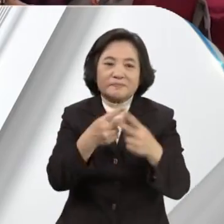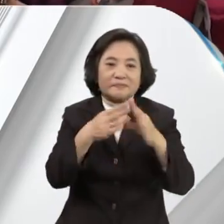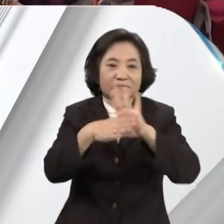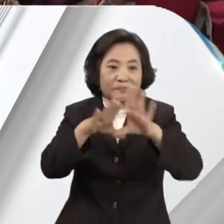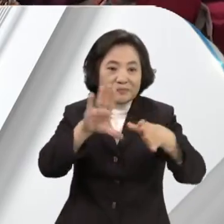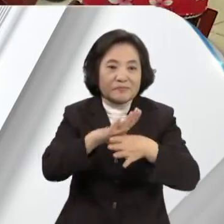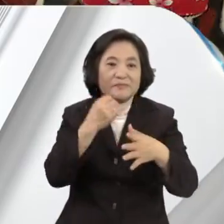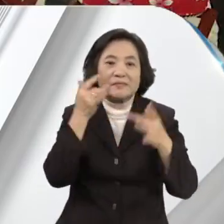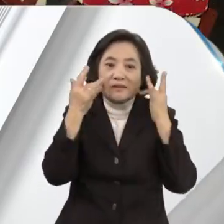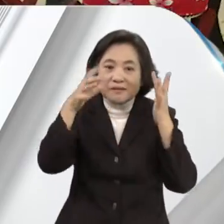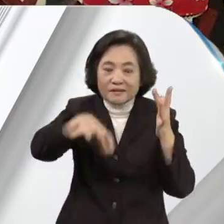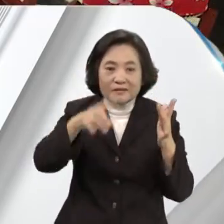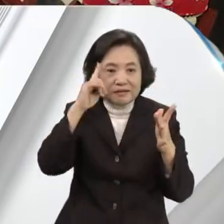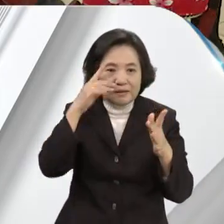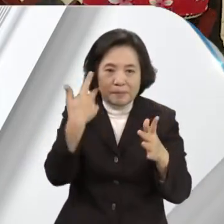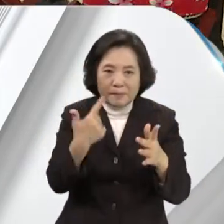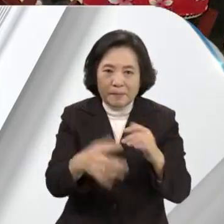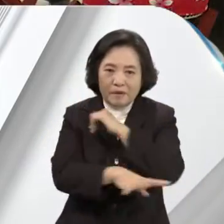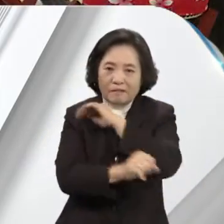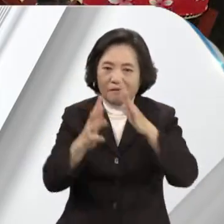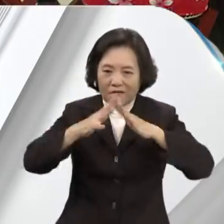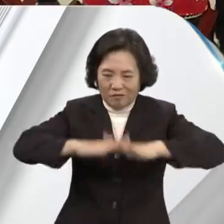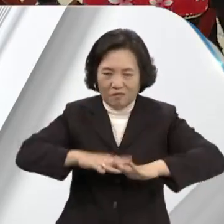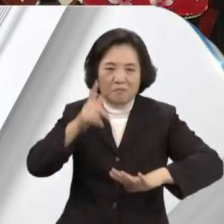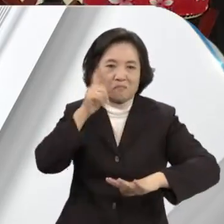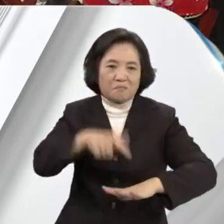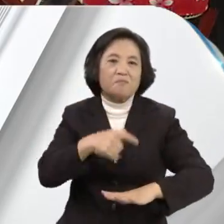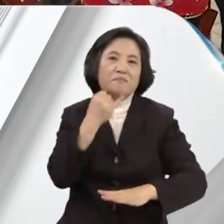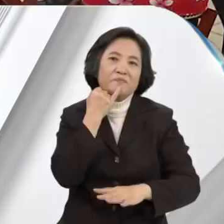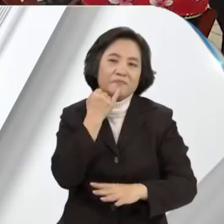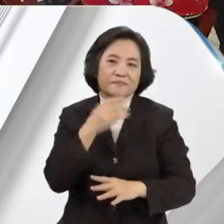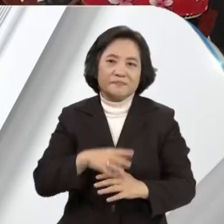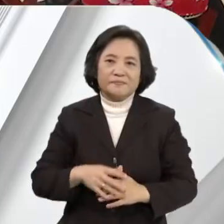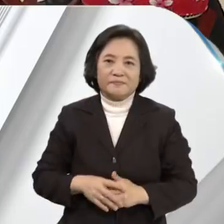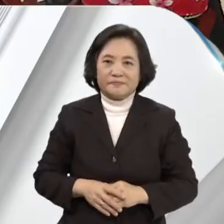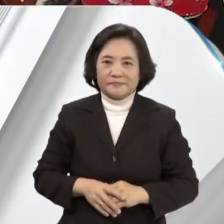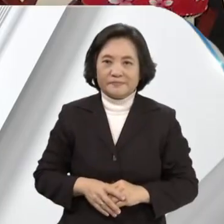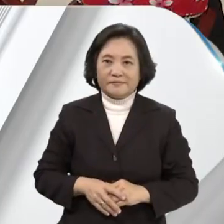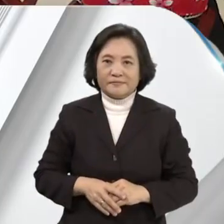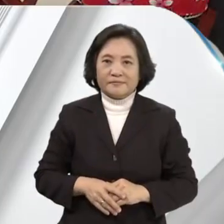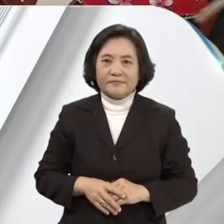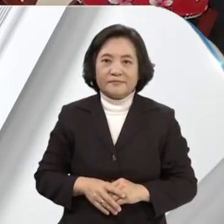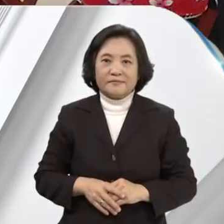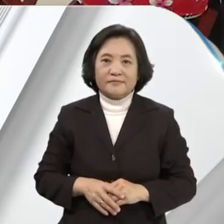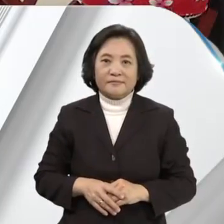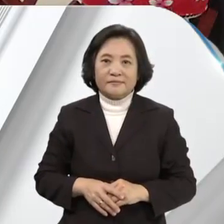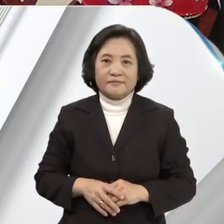走在头臭屯镇当前。以前我立不起，但票不投。